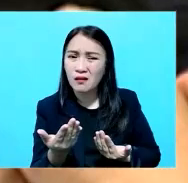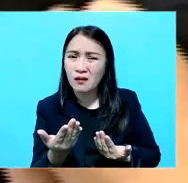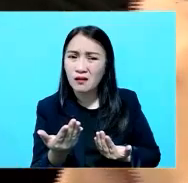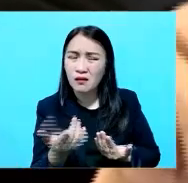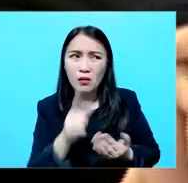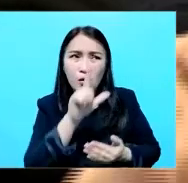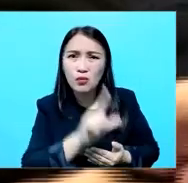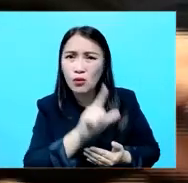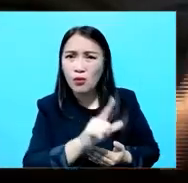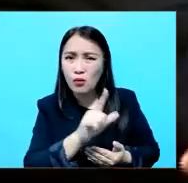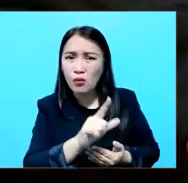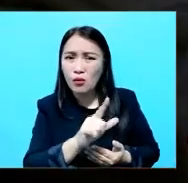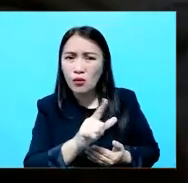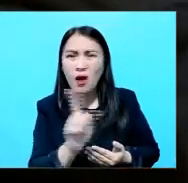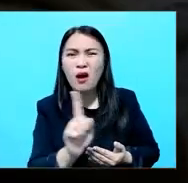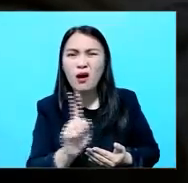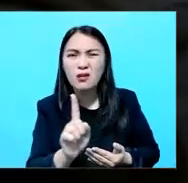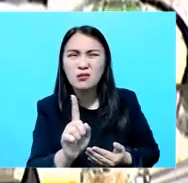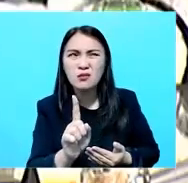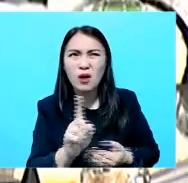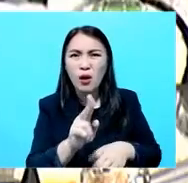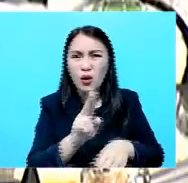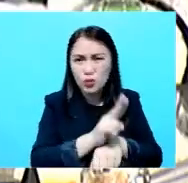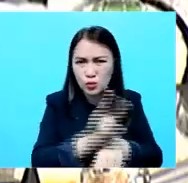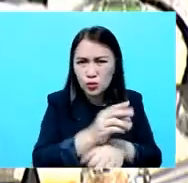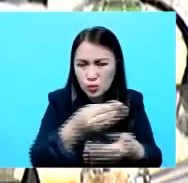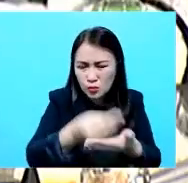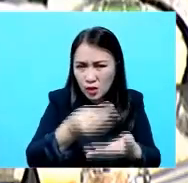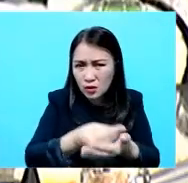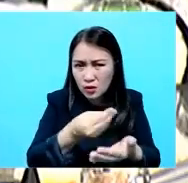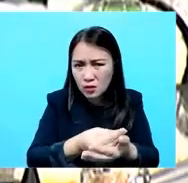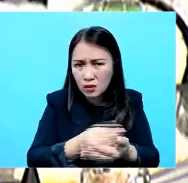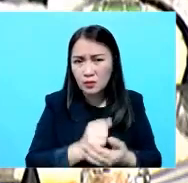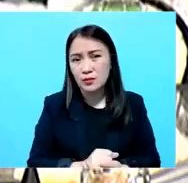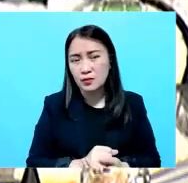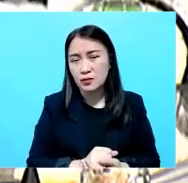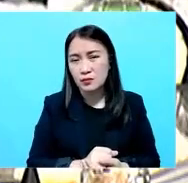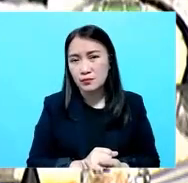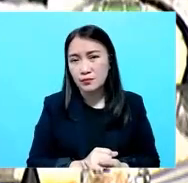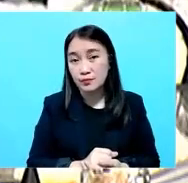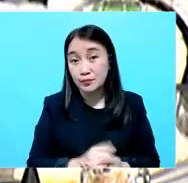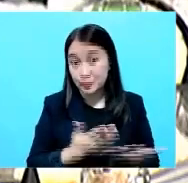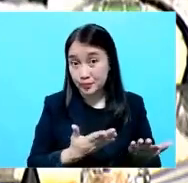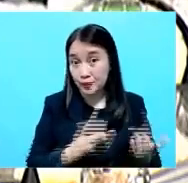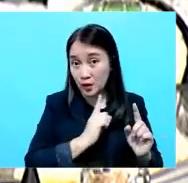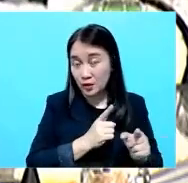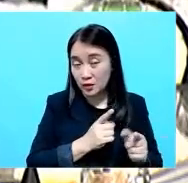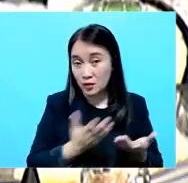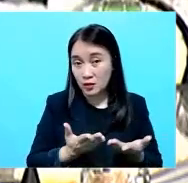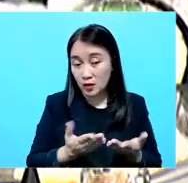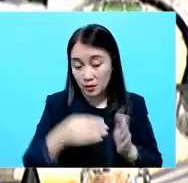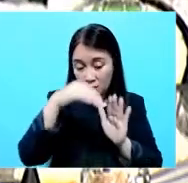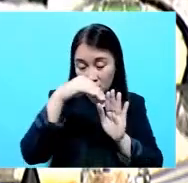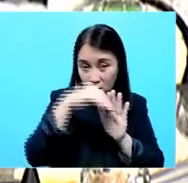yung mga malalaking items doon sa unobligated? Because we were having decreasing cases already. So, nabago